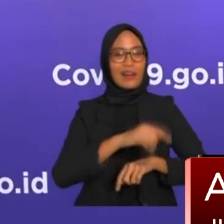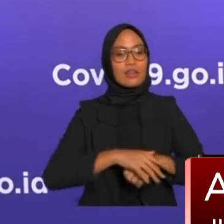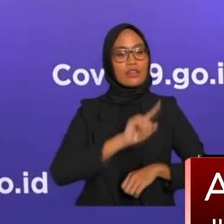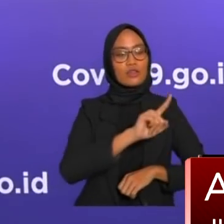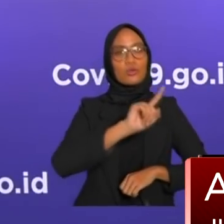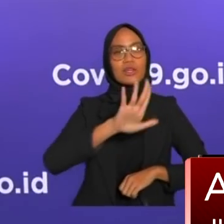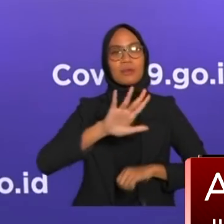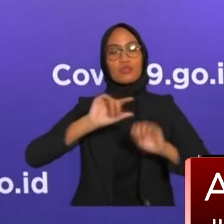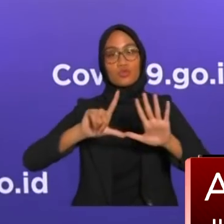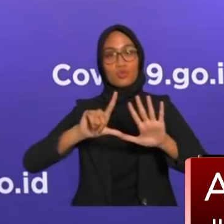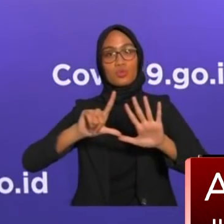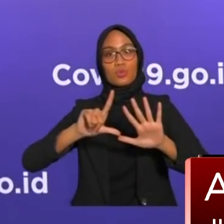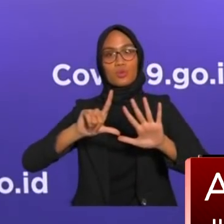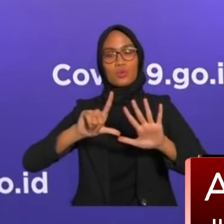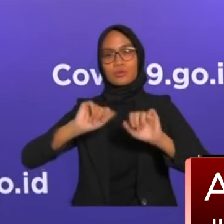150